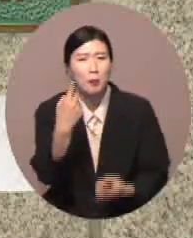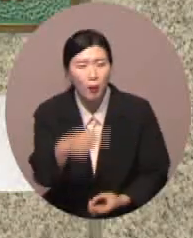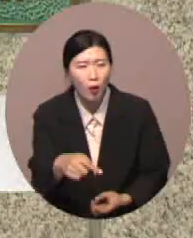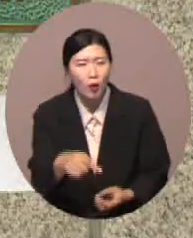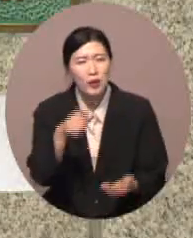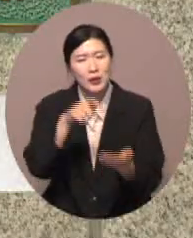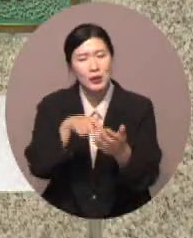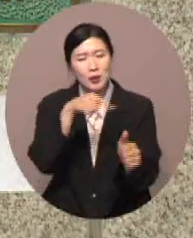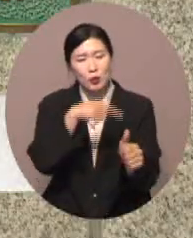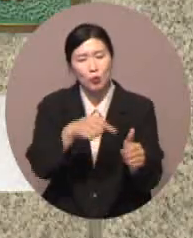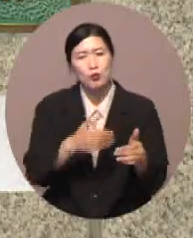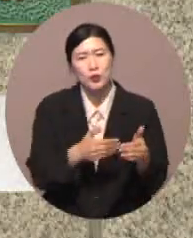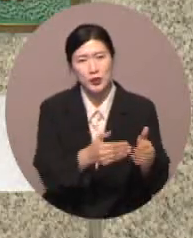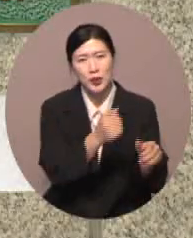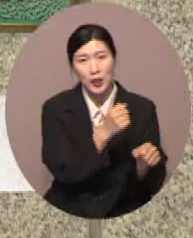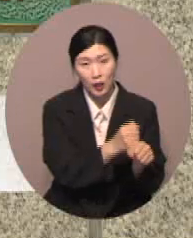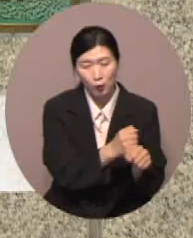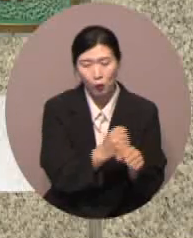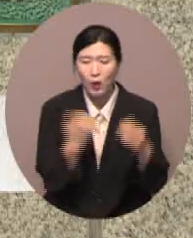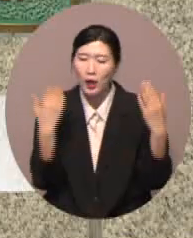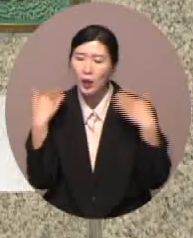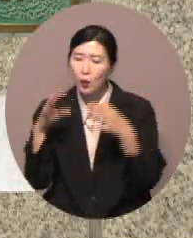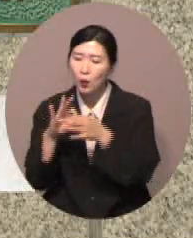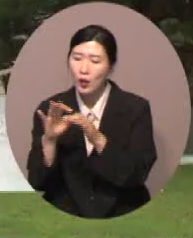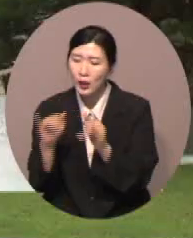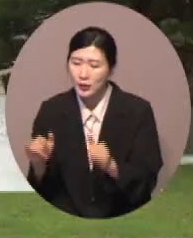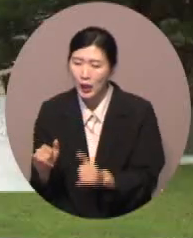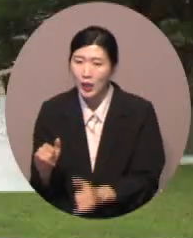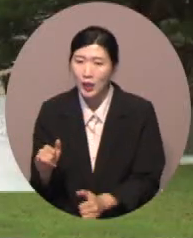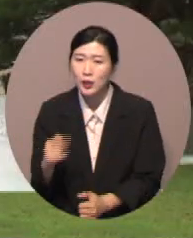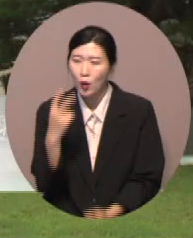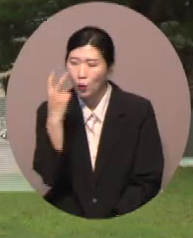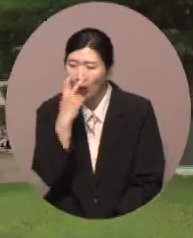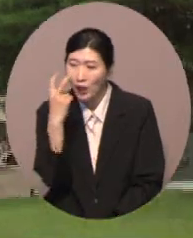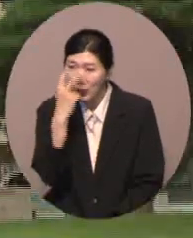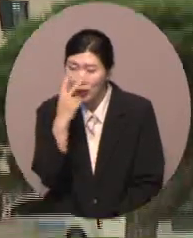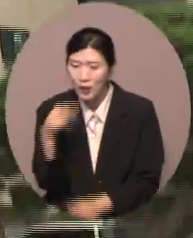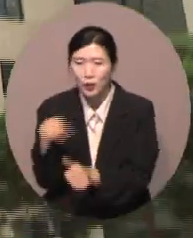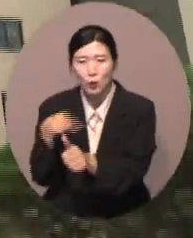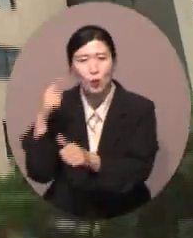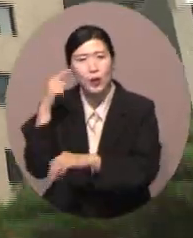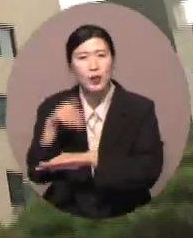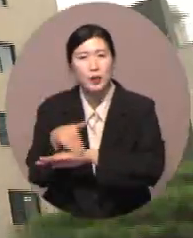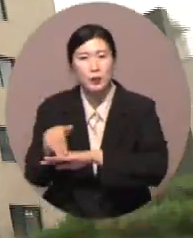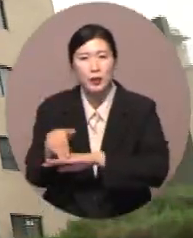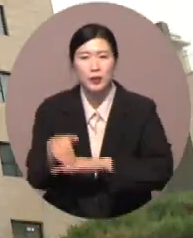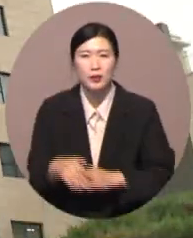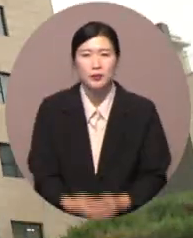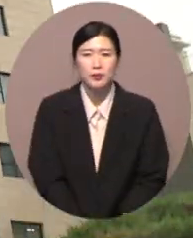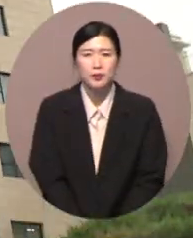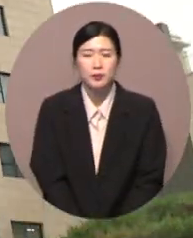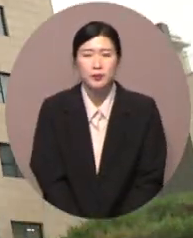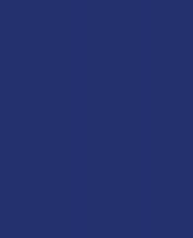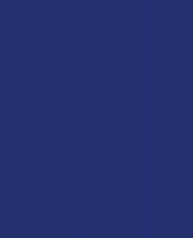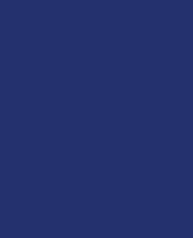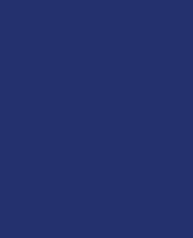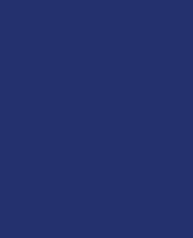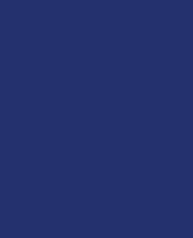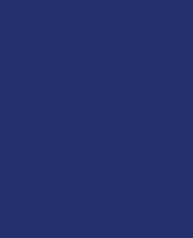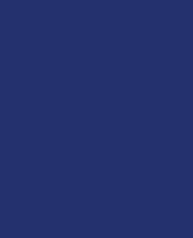대상 긴급 교육을 하고 학교 관리자 등에게도 경각심을 높이는 특별 교육을 실시 하기로 했습니다